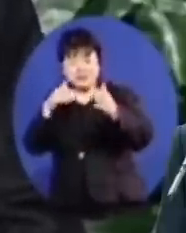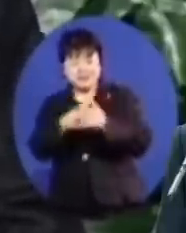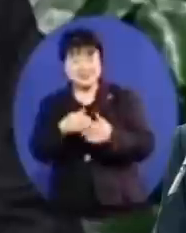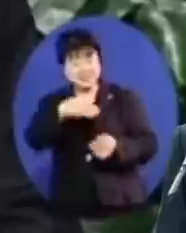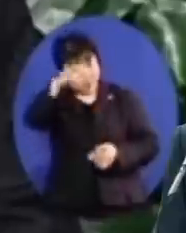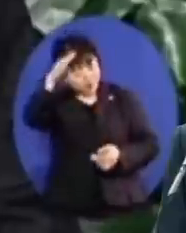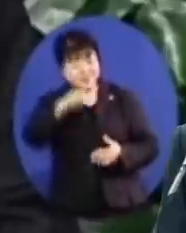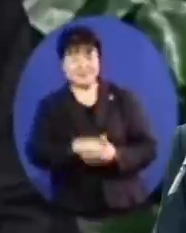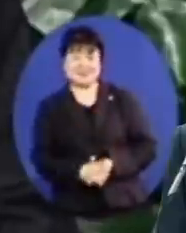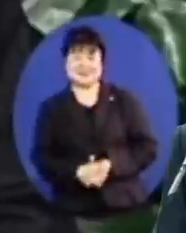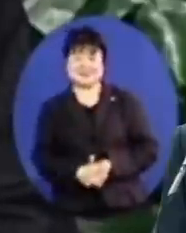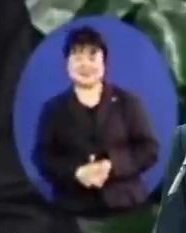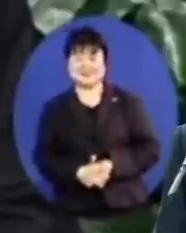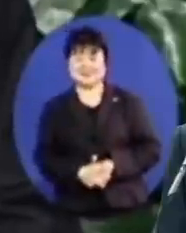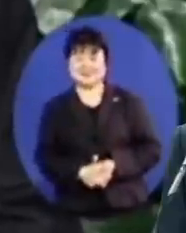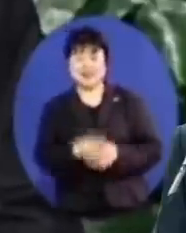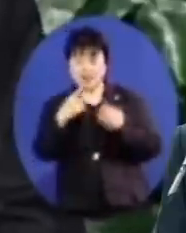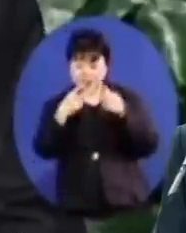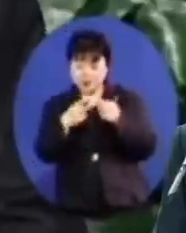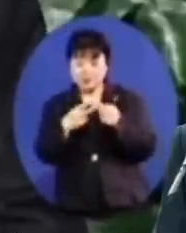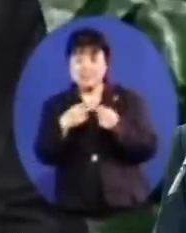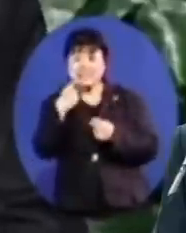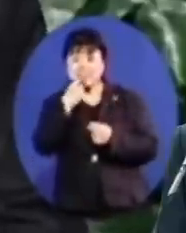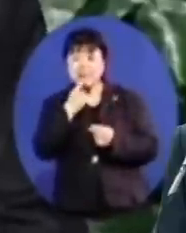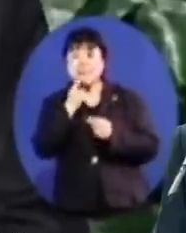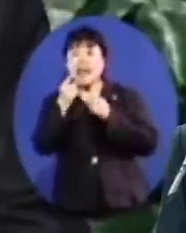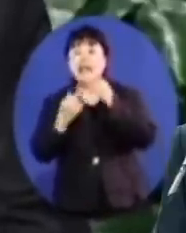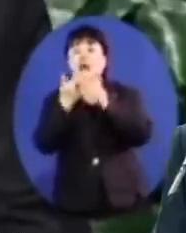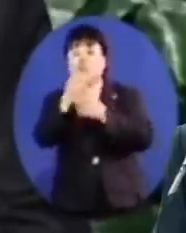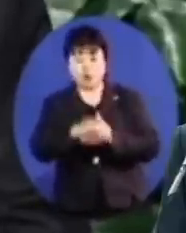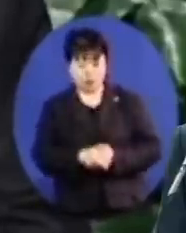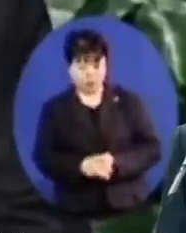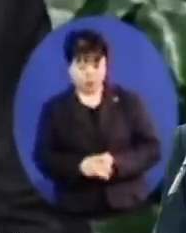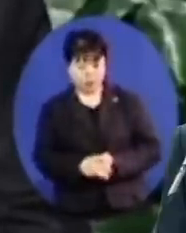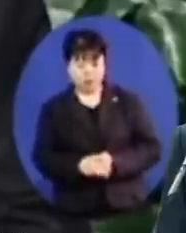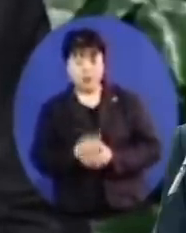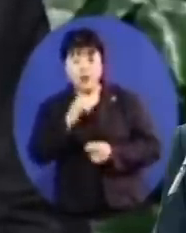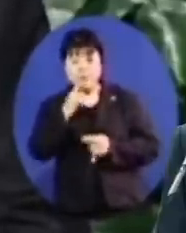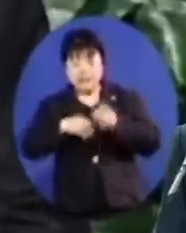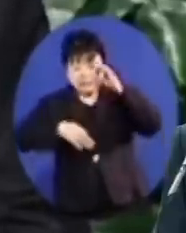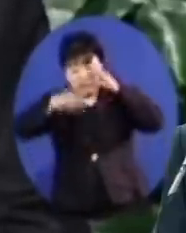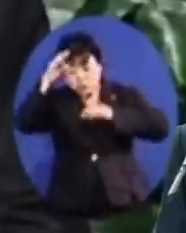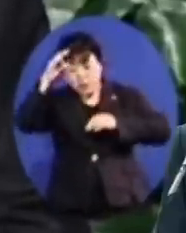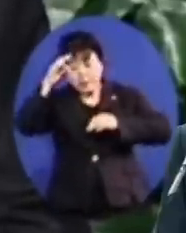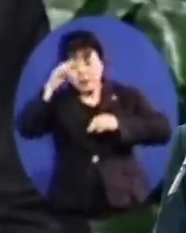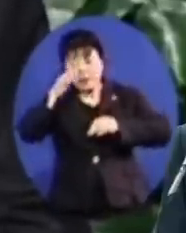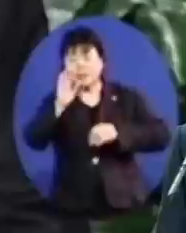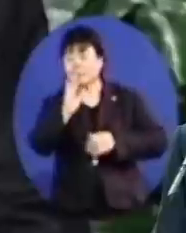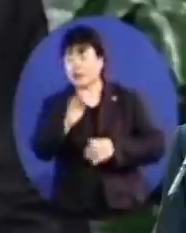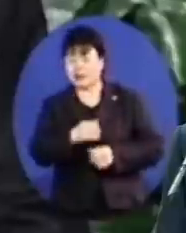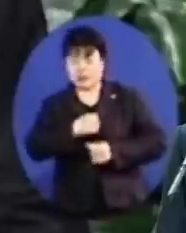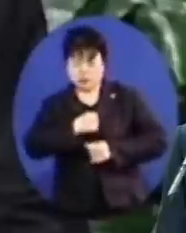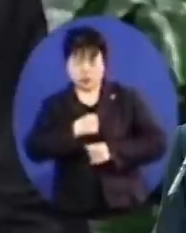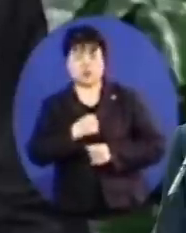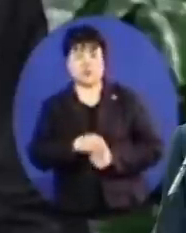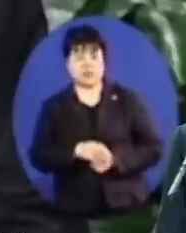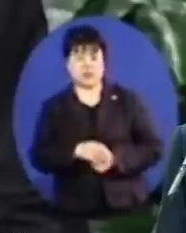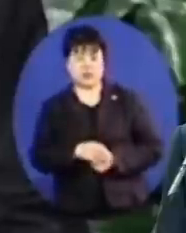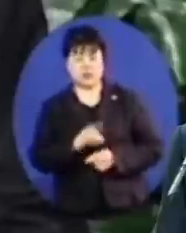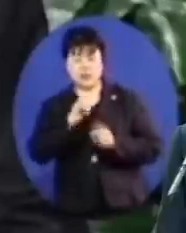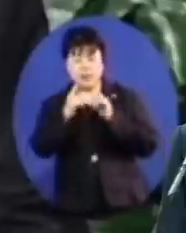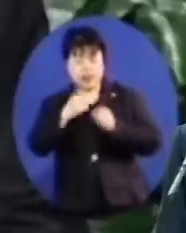것입니다. 두 번째는 입에서 나온 말입니다. 말하면 하고 담지 못하는